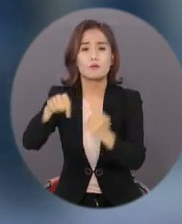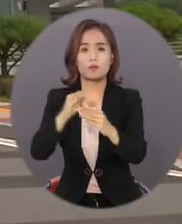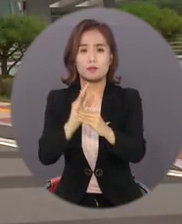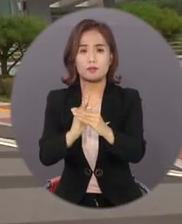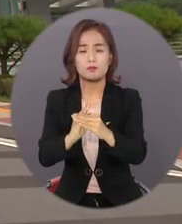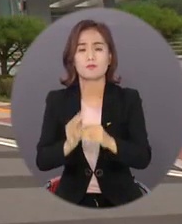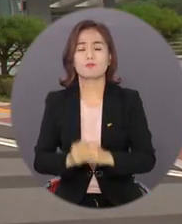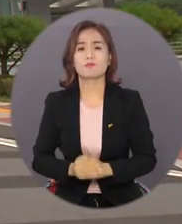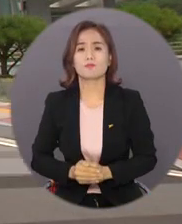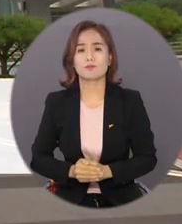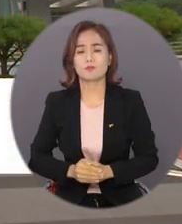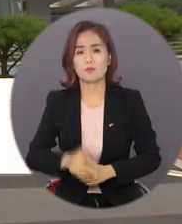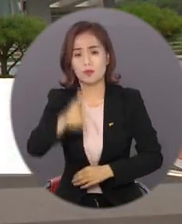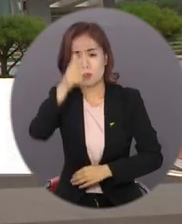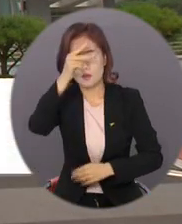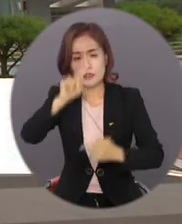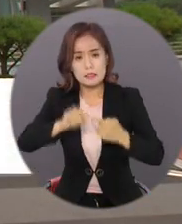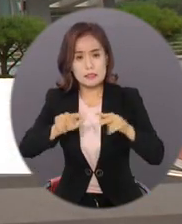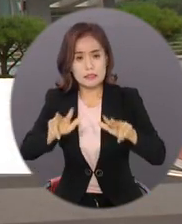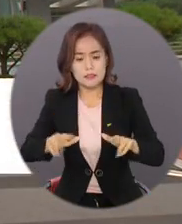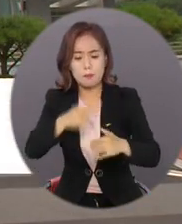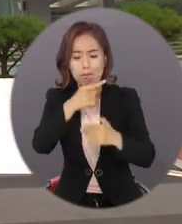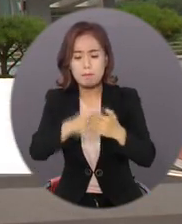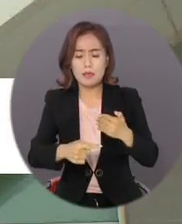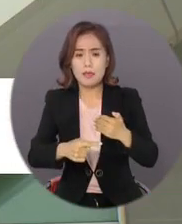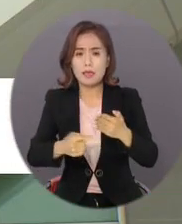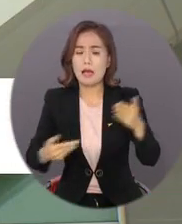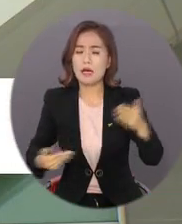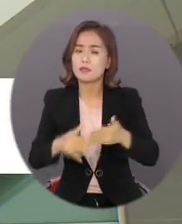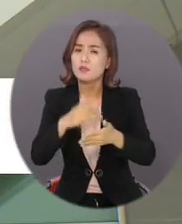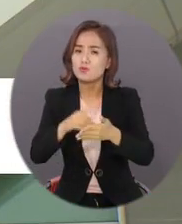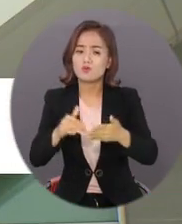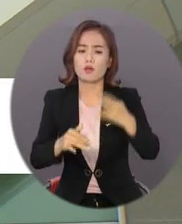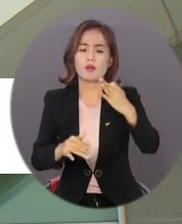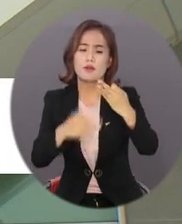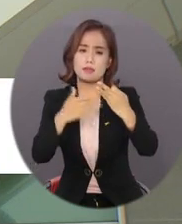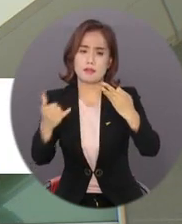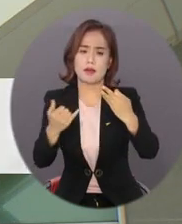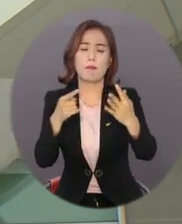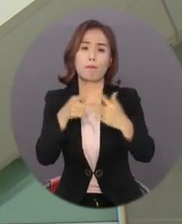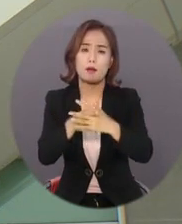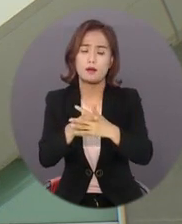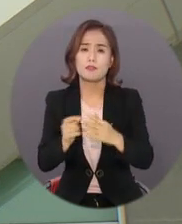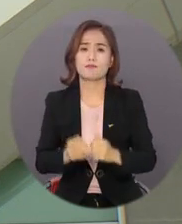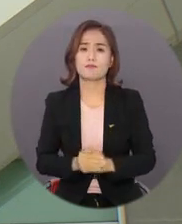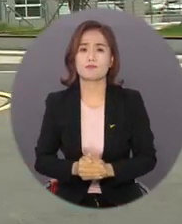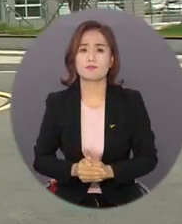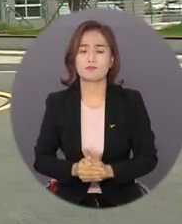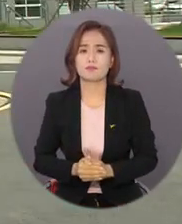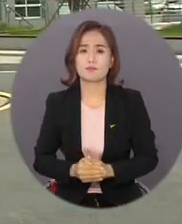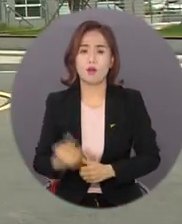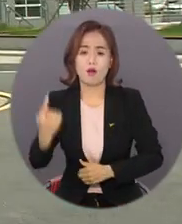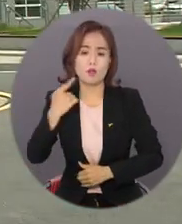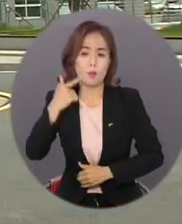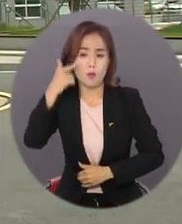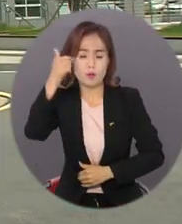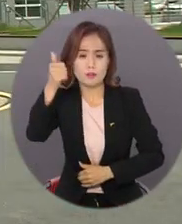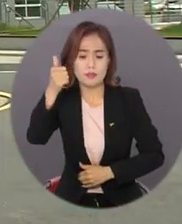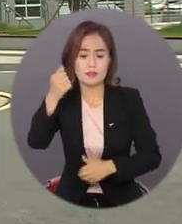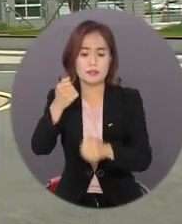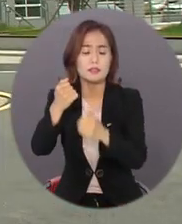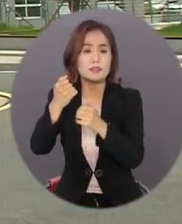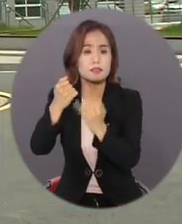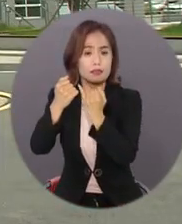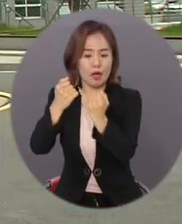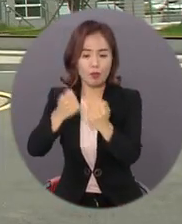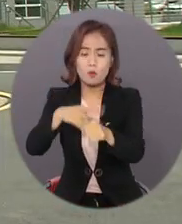있습니다. 경찰은 현재까지 피해 학생의 수가 14명에 이르는 것으로 파악하고 있습니다. 어제 목사 사모와 그의